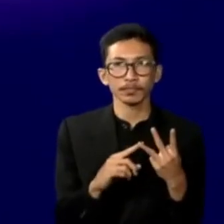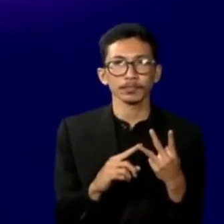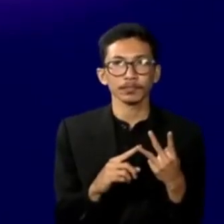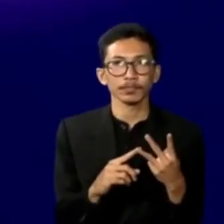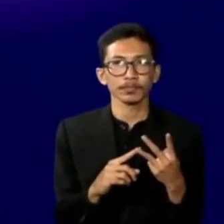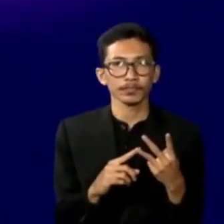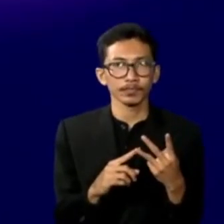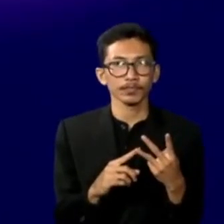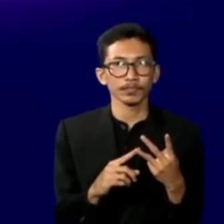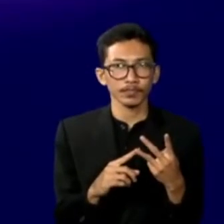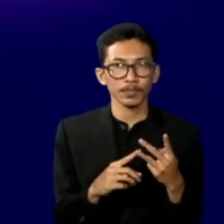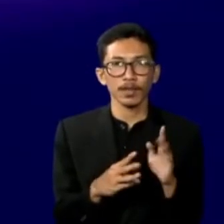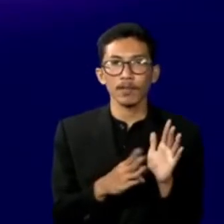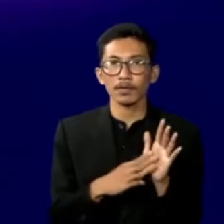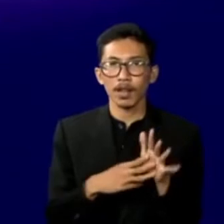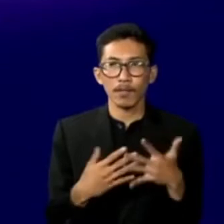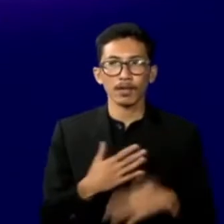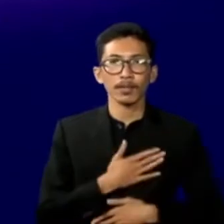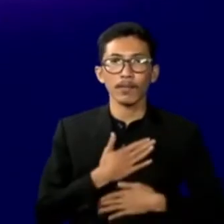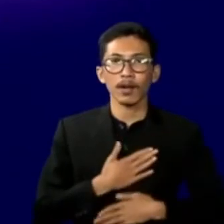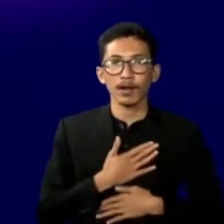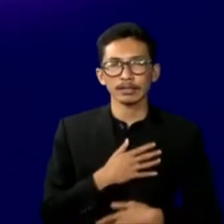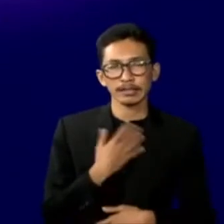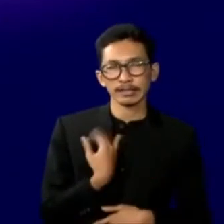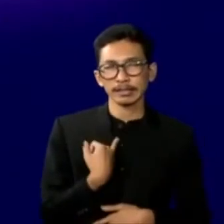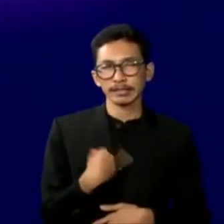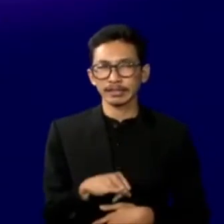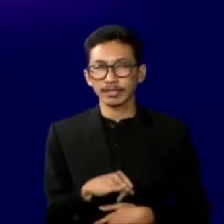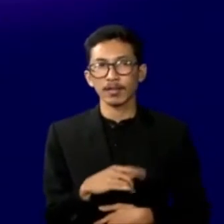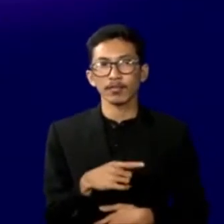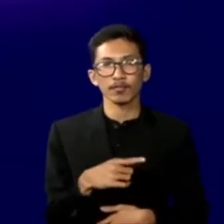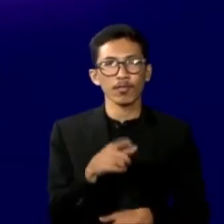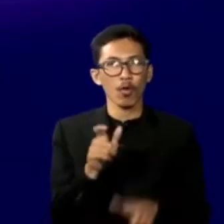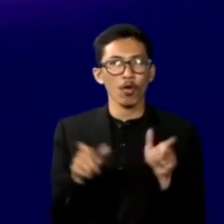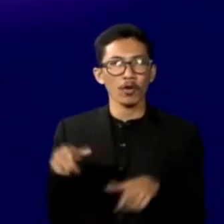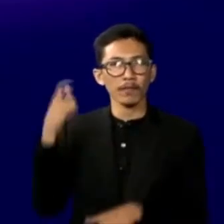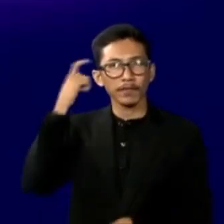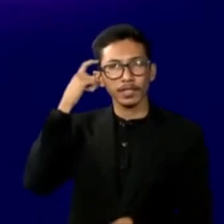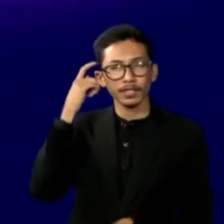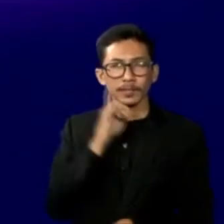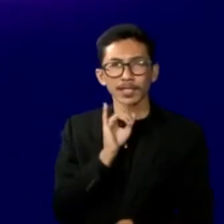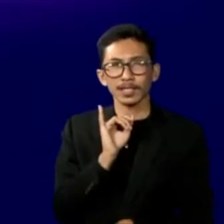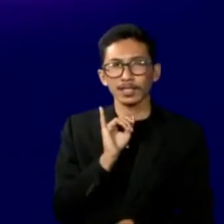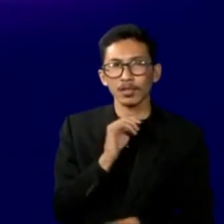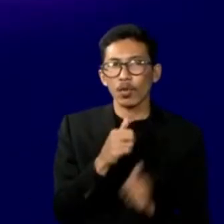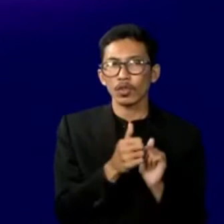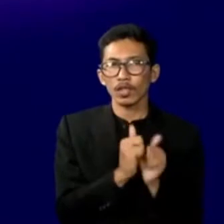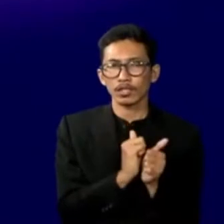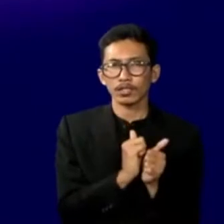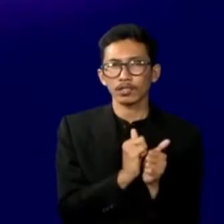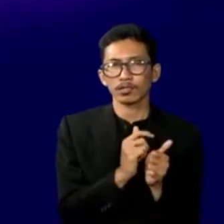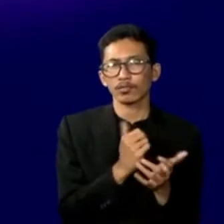atas masalah kenyamanan mungkin kita berpikir ya namanya kasih